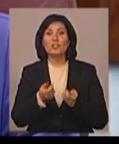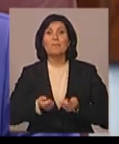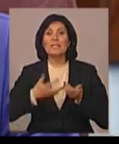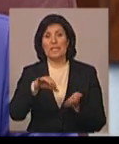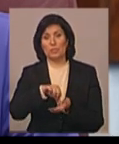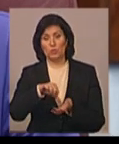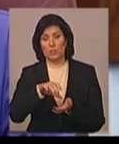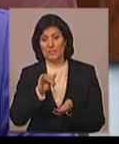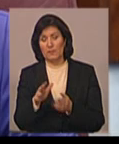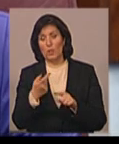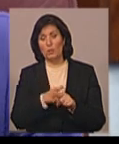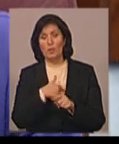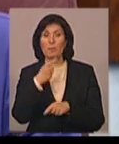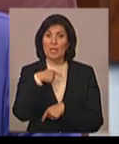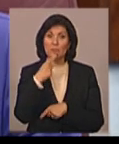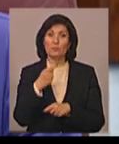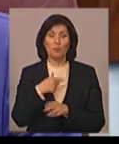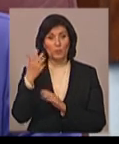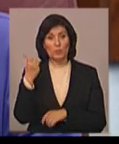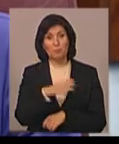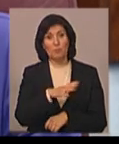кількість учасників. Тому, коли ми кажемо, що